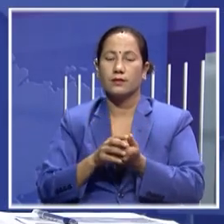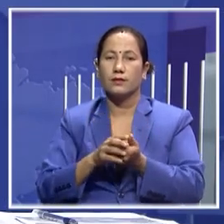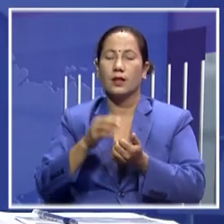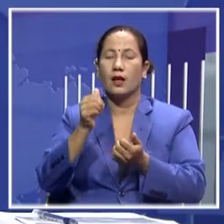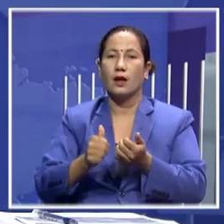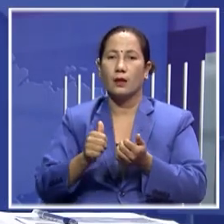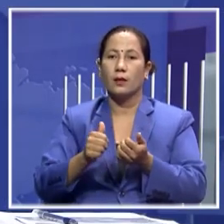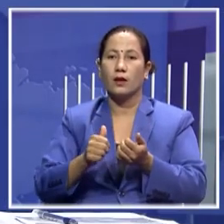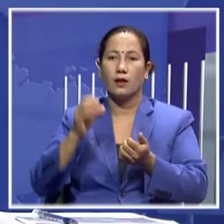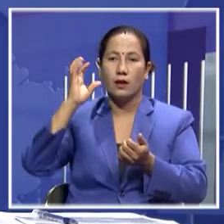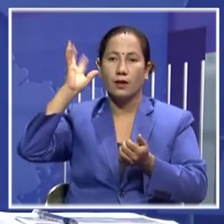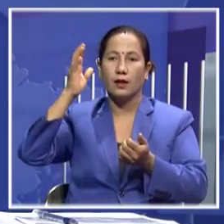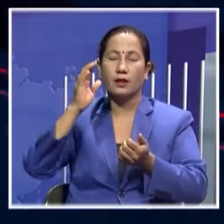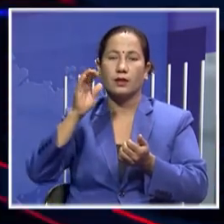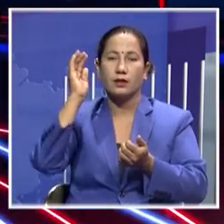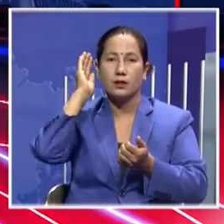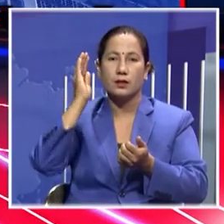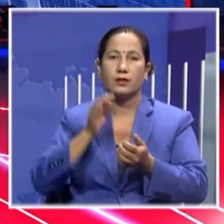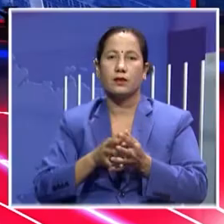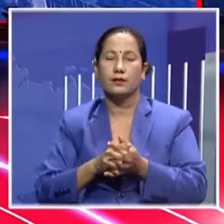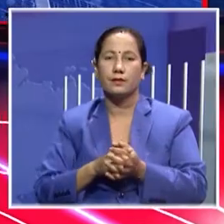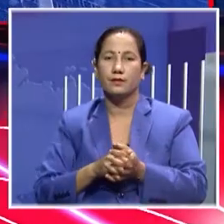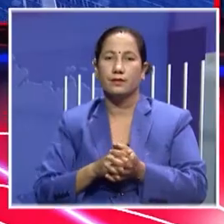अब अन्तर्राष्ट्रिय समाचार।